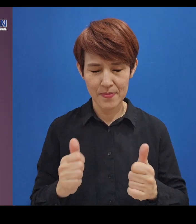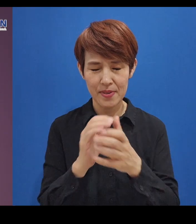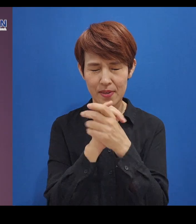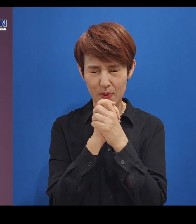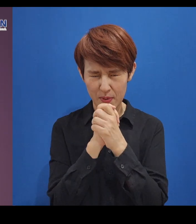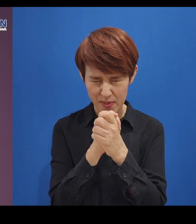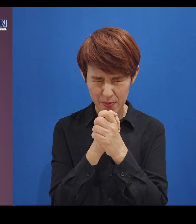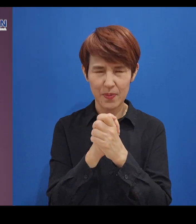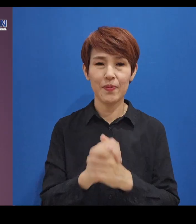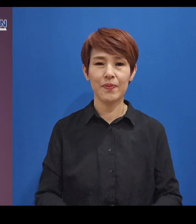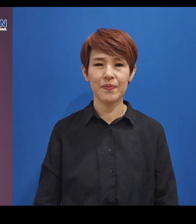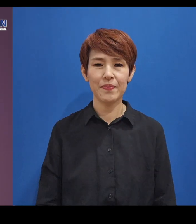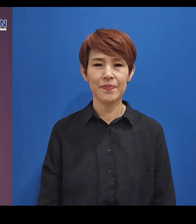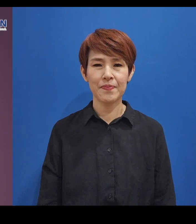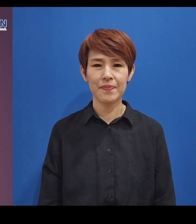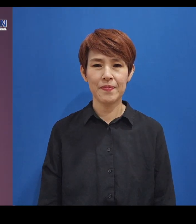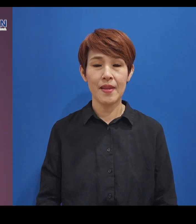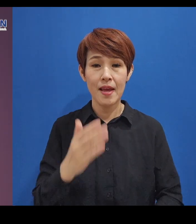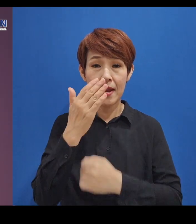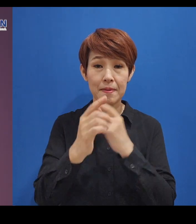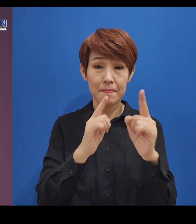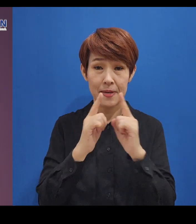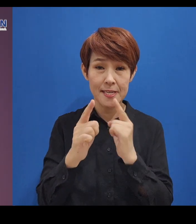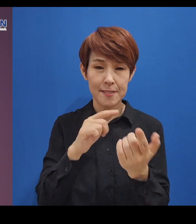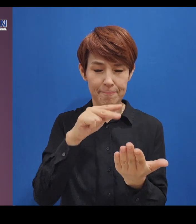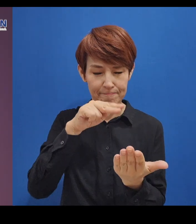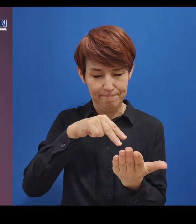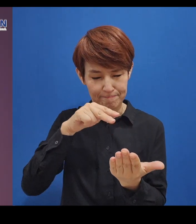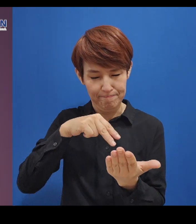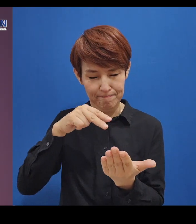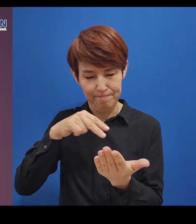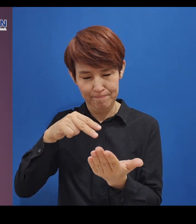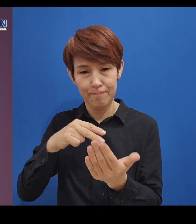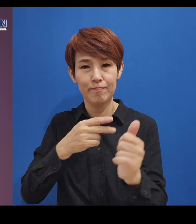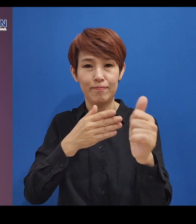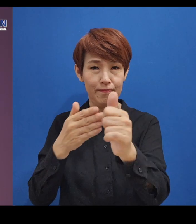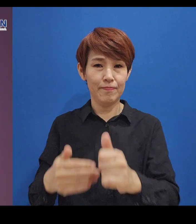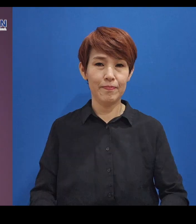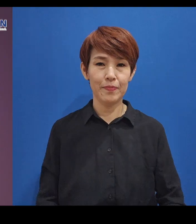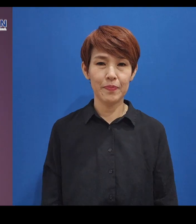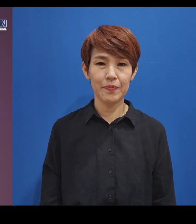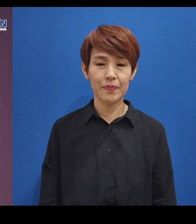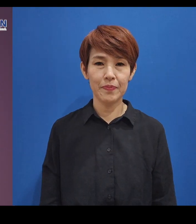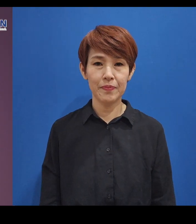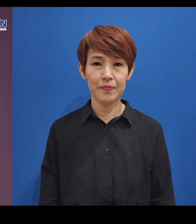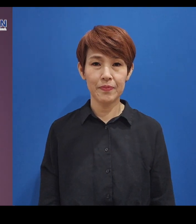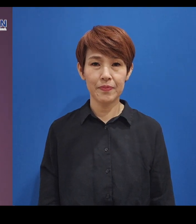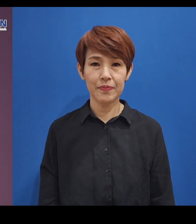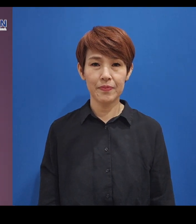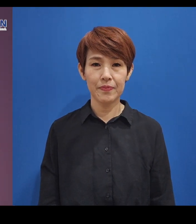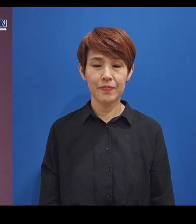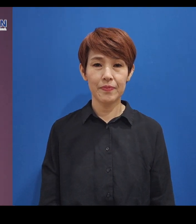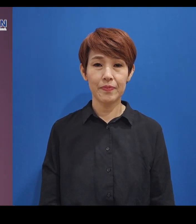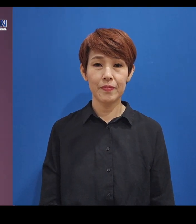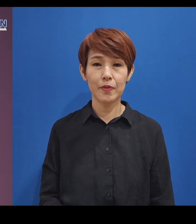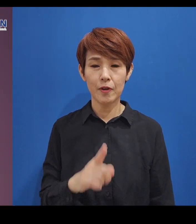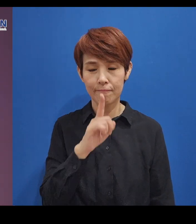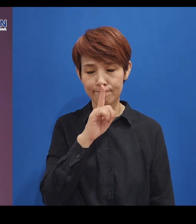기도하시고 한 구절의 말씀이라도 더 붙드시고 한 번이라도 더